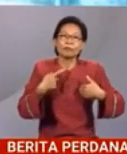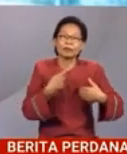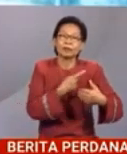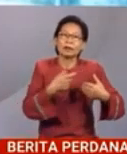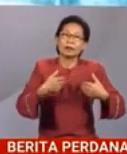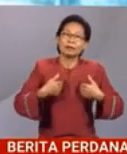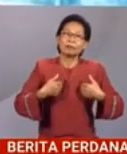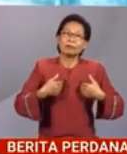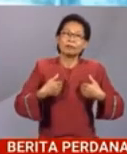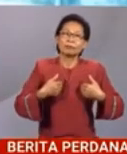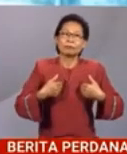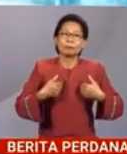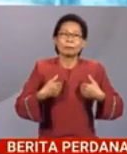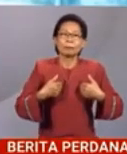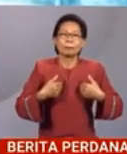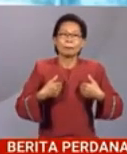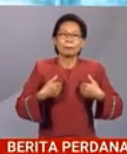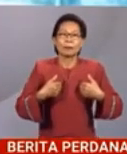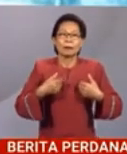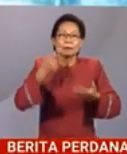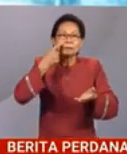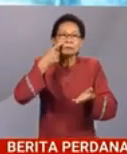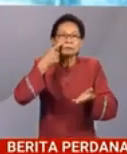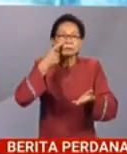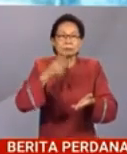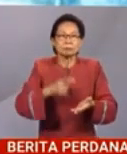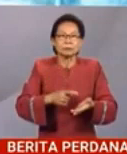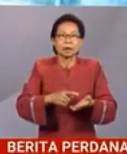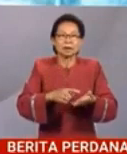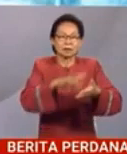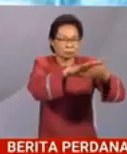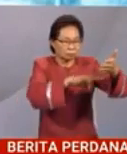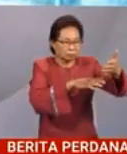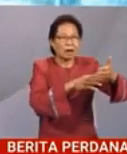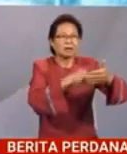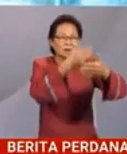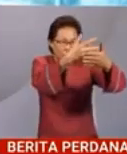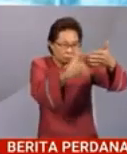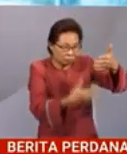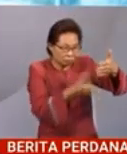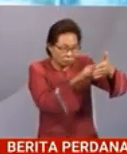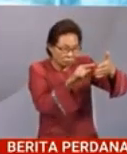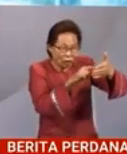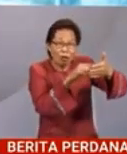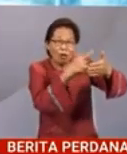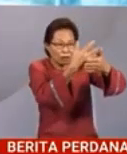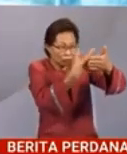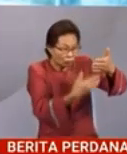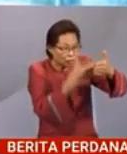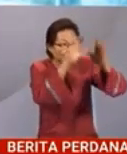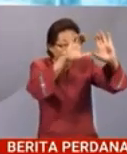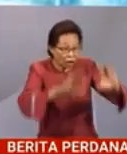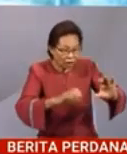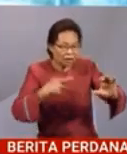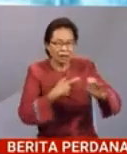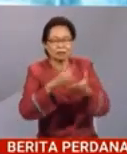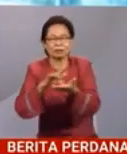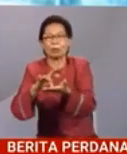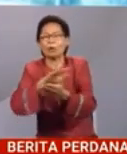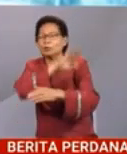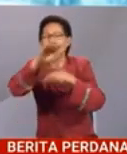dia punya nota-nota, dia punya format untuk kita rawat, supaya dengan ini semua pesakit kita tidak